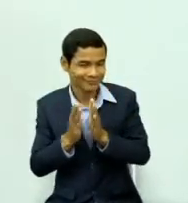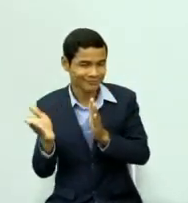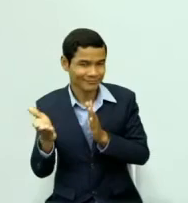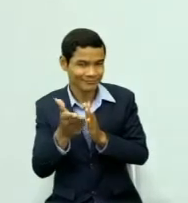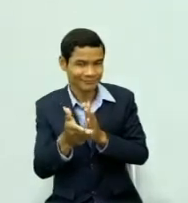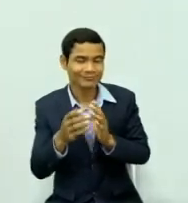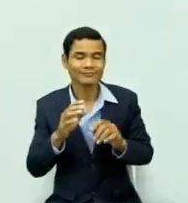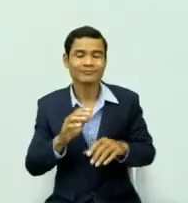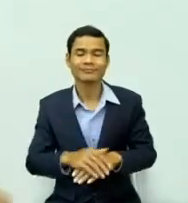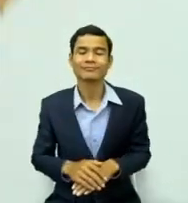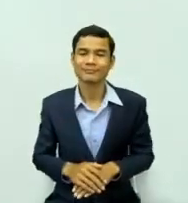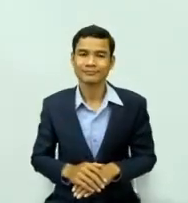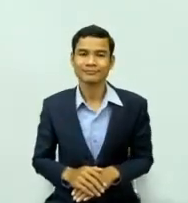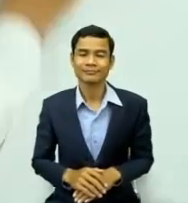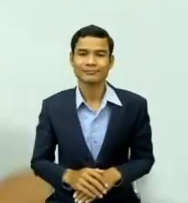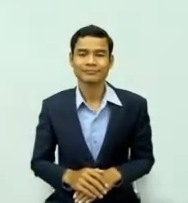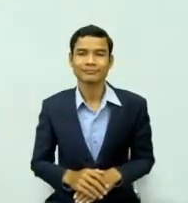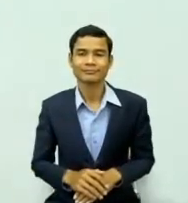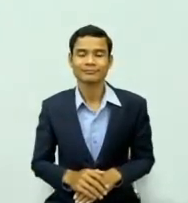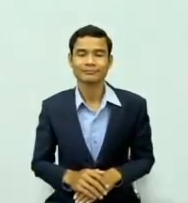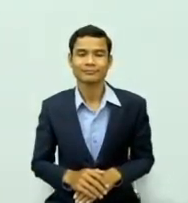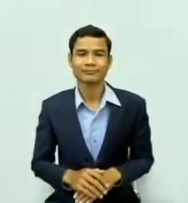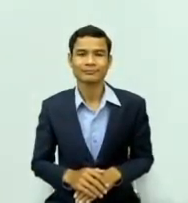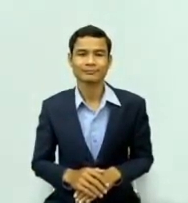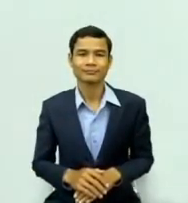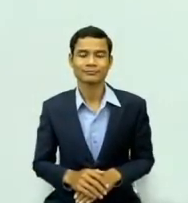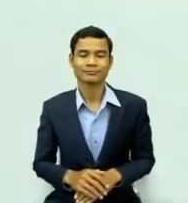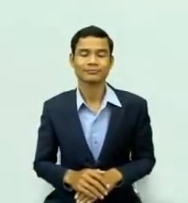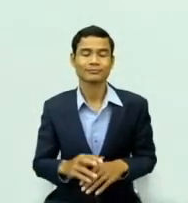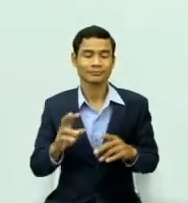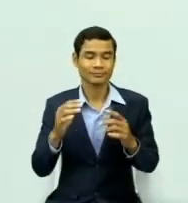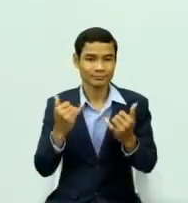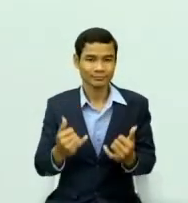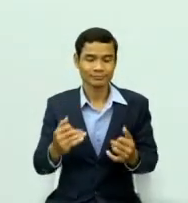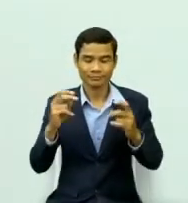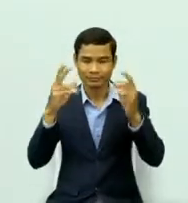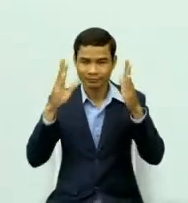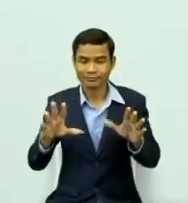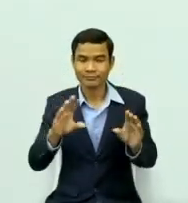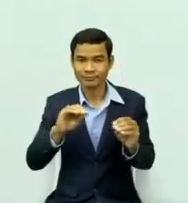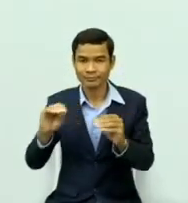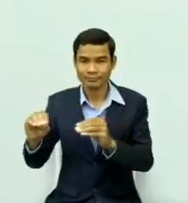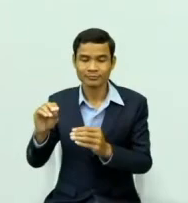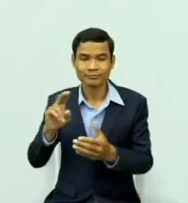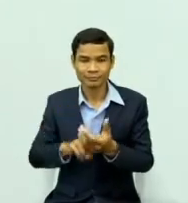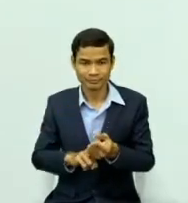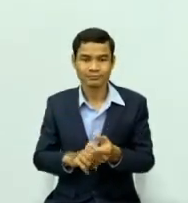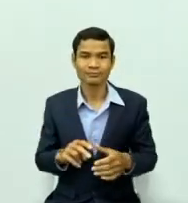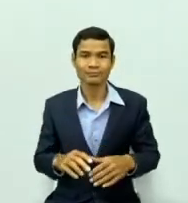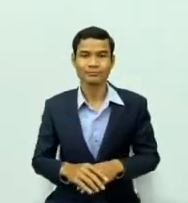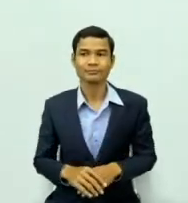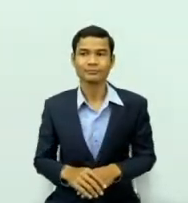á chà lần này nè cứ độ xuyên tục mùi lại sấn